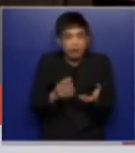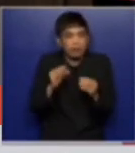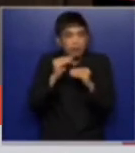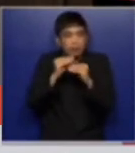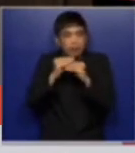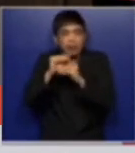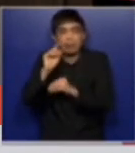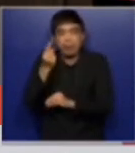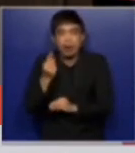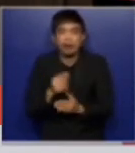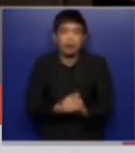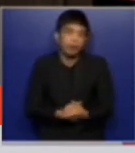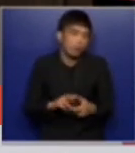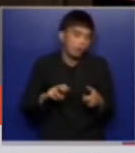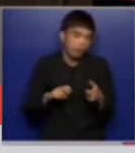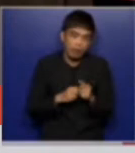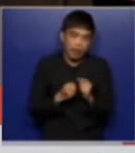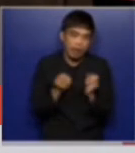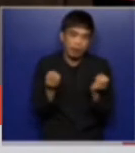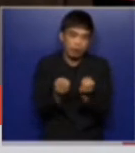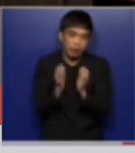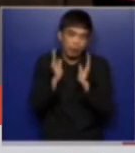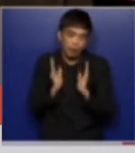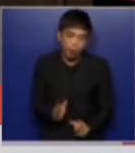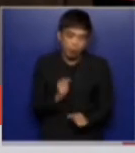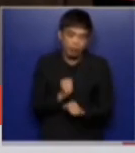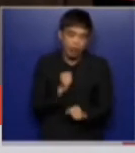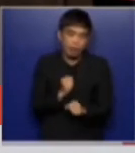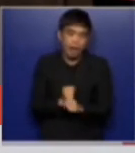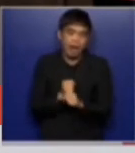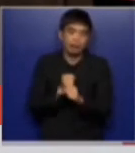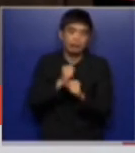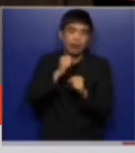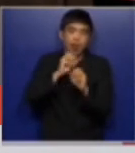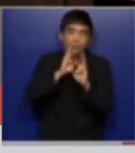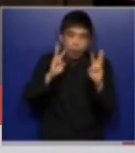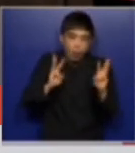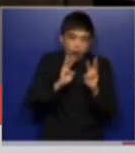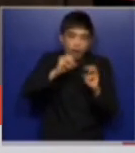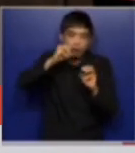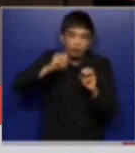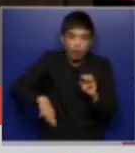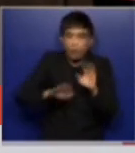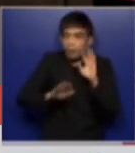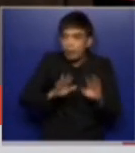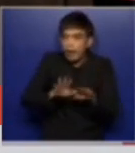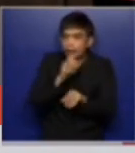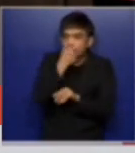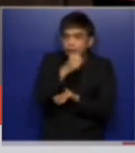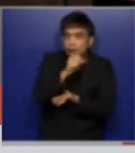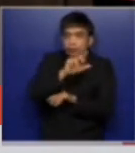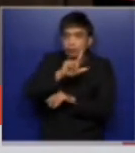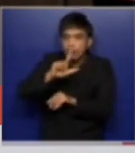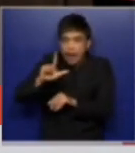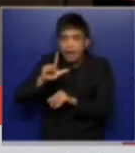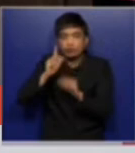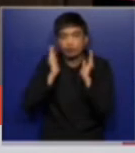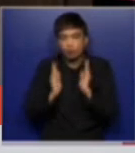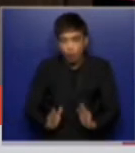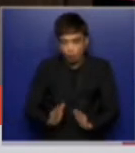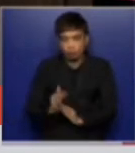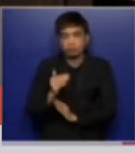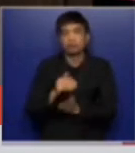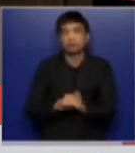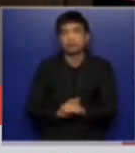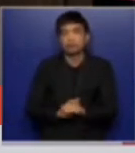กระทบไปยังผู้ตกงานมีการคาดการณ์ว่าถึง10ล้านคนอย่างที่เรามีการประมาณการสถาน